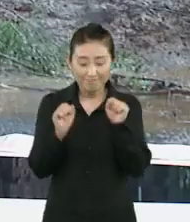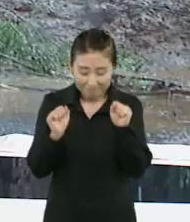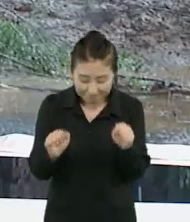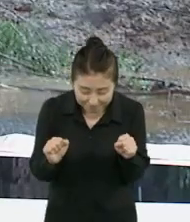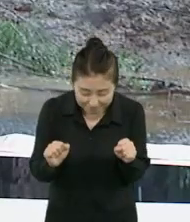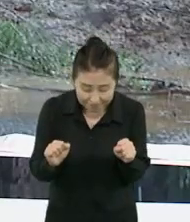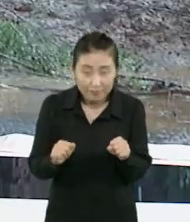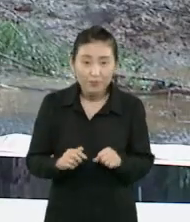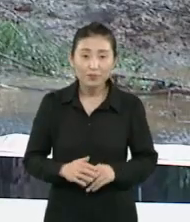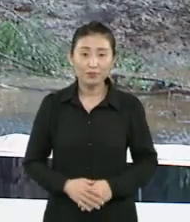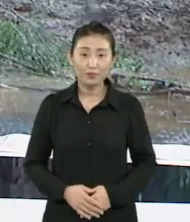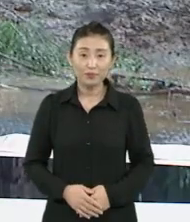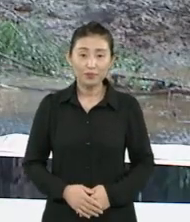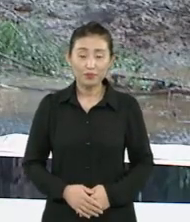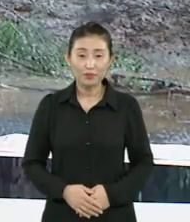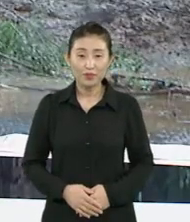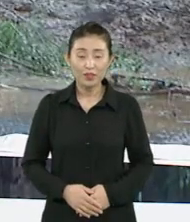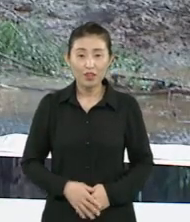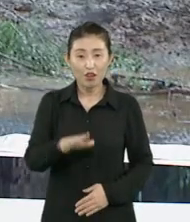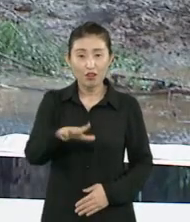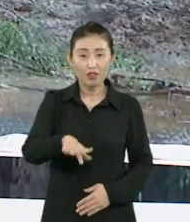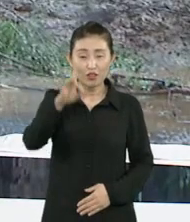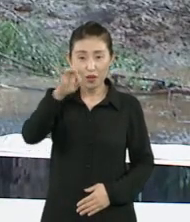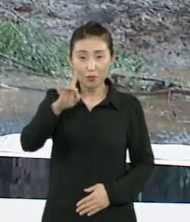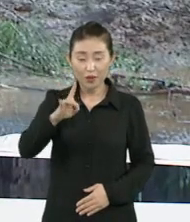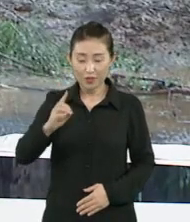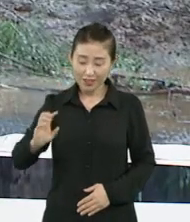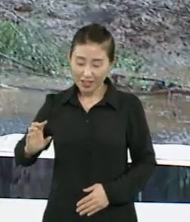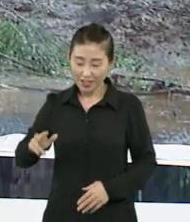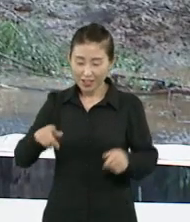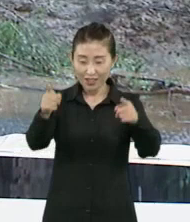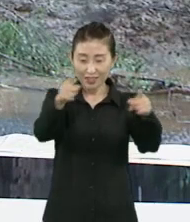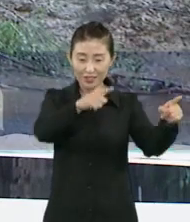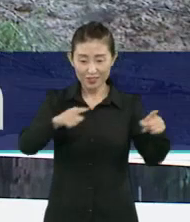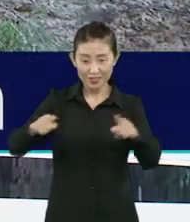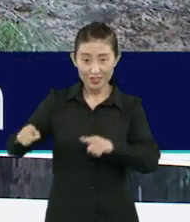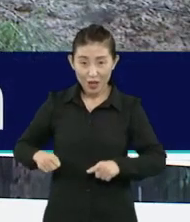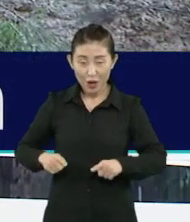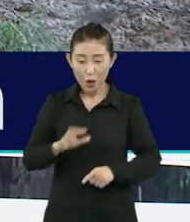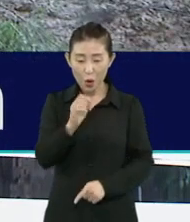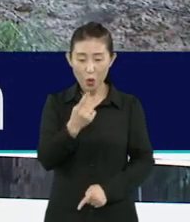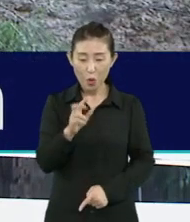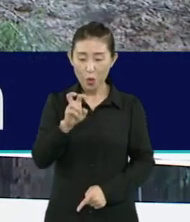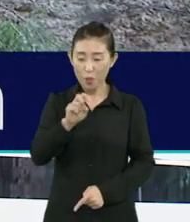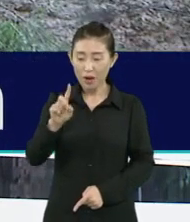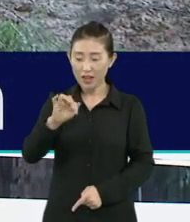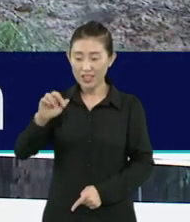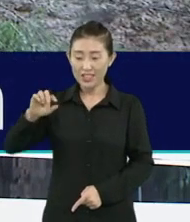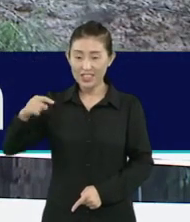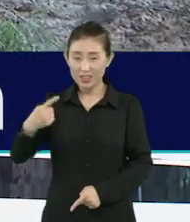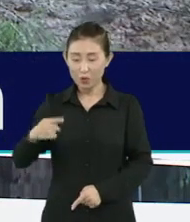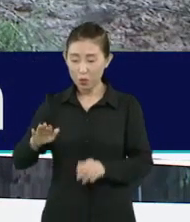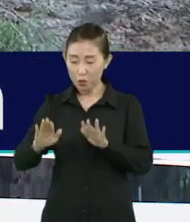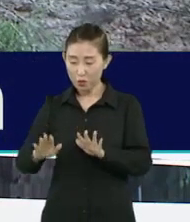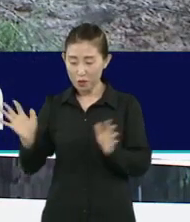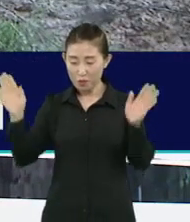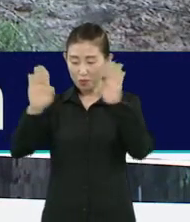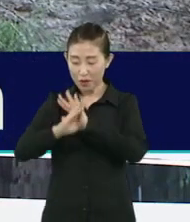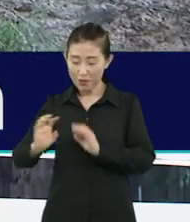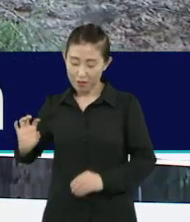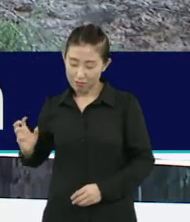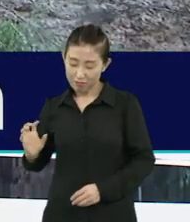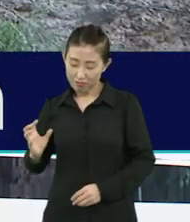여러분 안녕하십니까 올해 우리나라로 다가온 첫 번째 태풍 인제 12 5 태 폼 아이스가 오늘밤 한반도의